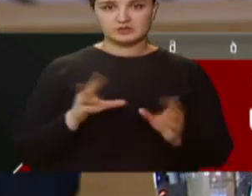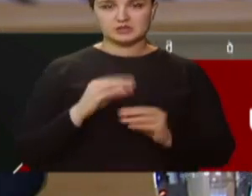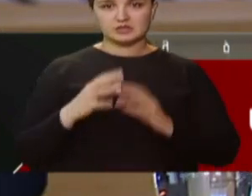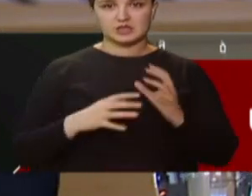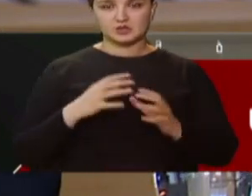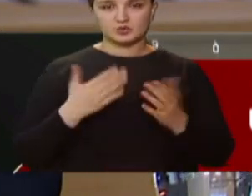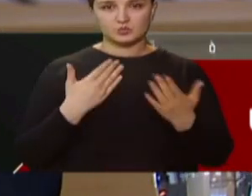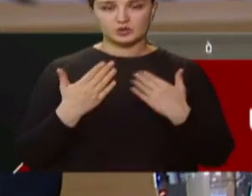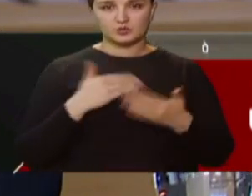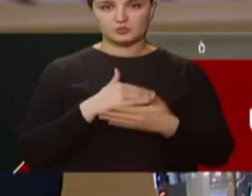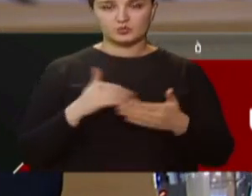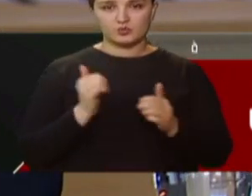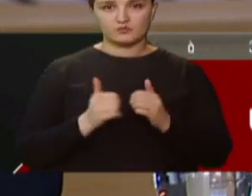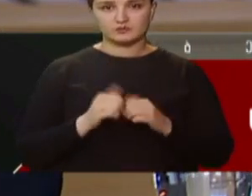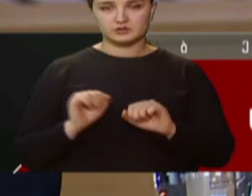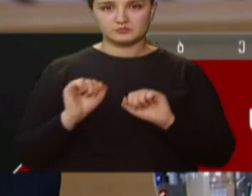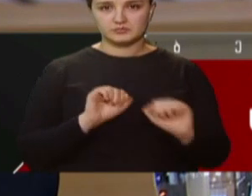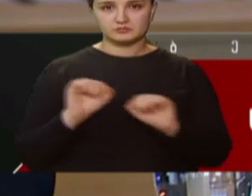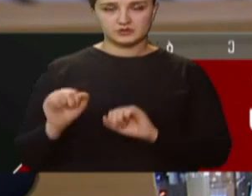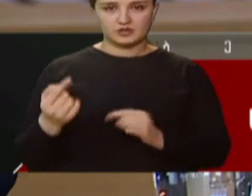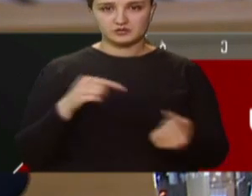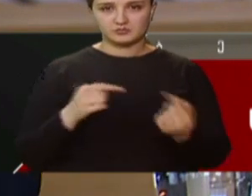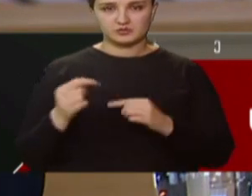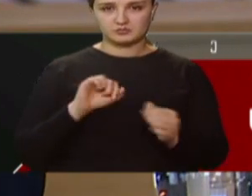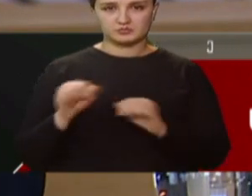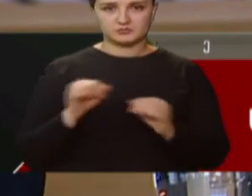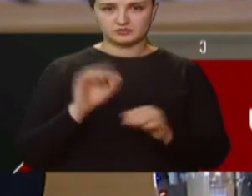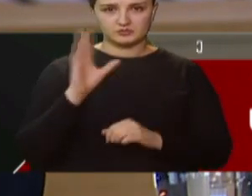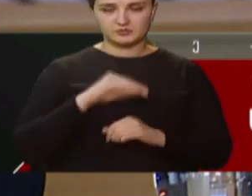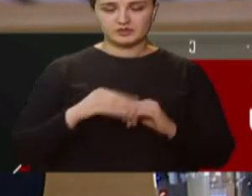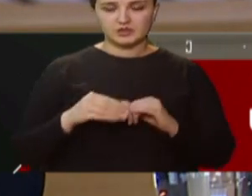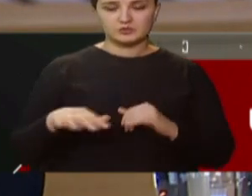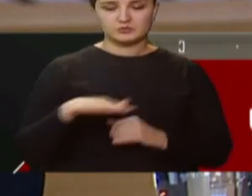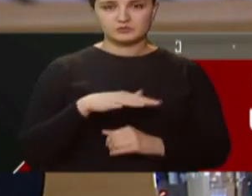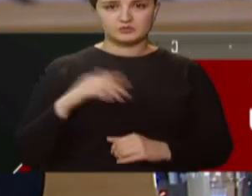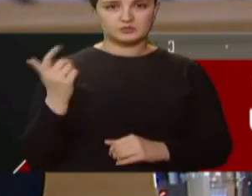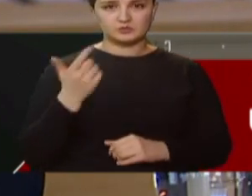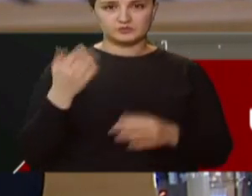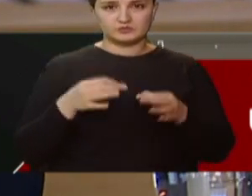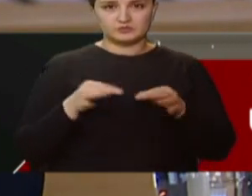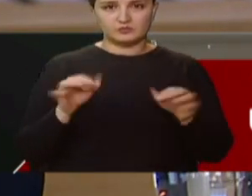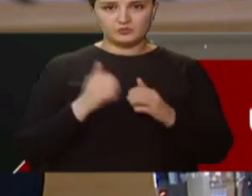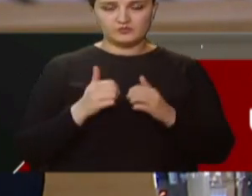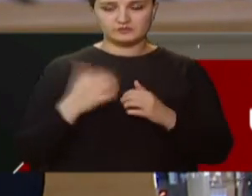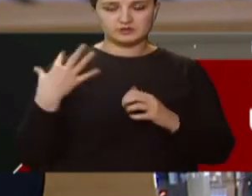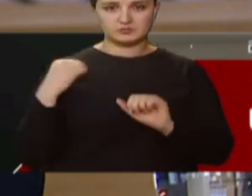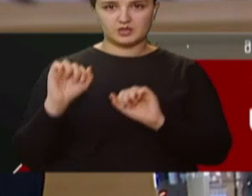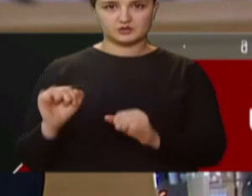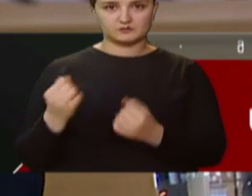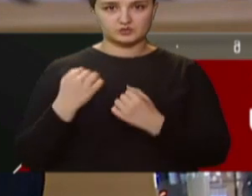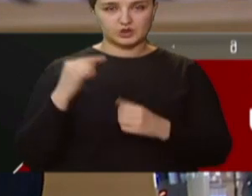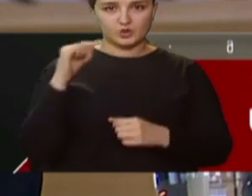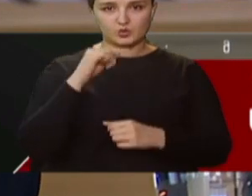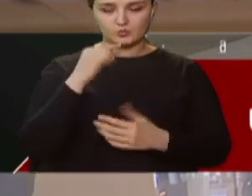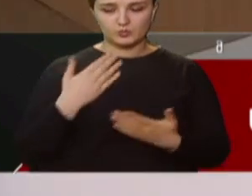ურთიერთობის დონეზე ყოველთვის მხარს უჭერენ ერთმანეთს. Ჩვენ ერთმანეთის ტერიტორიულ მთლიანობასა და სუვერენიტეტს ყოველთვის მხარს უჭერდით.